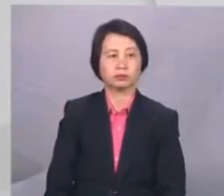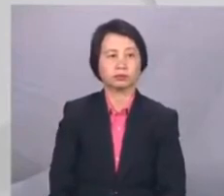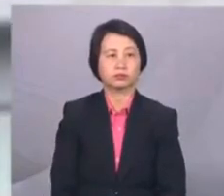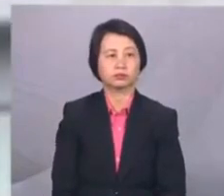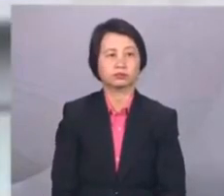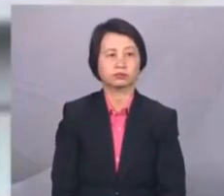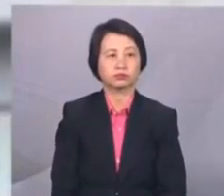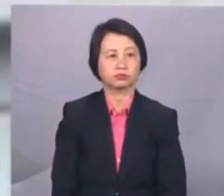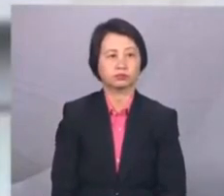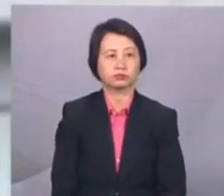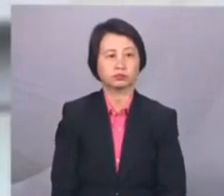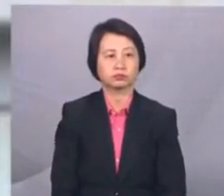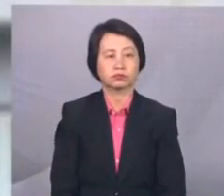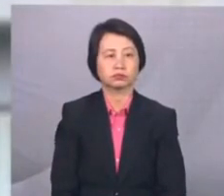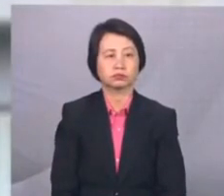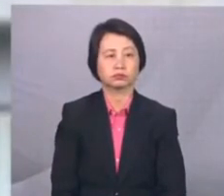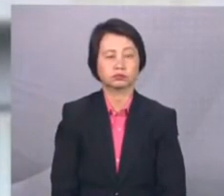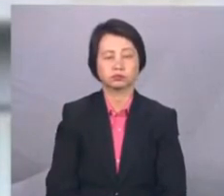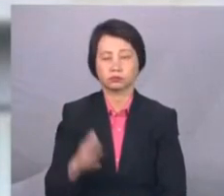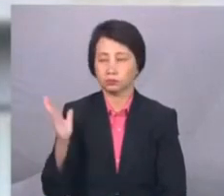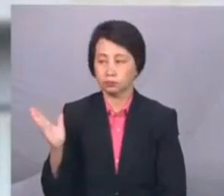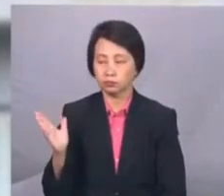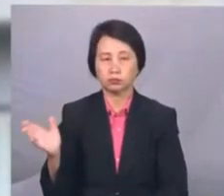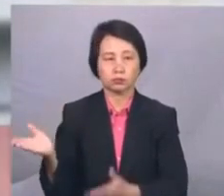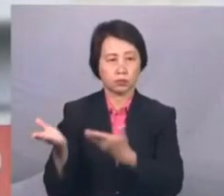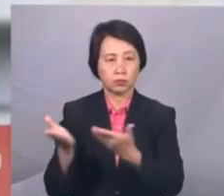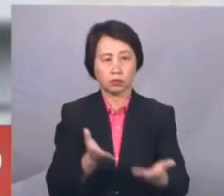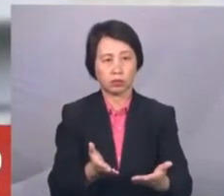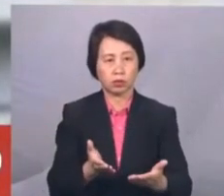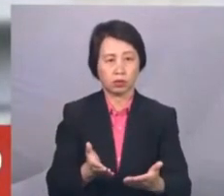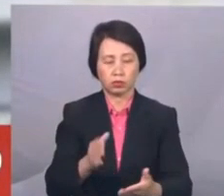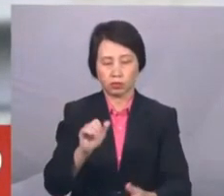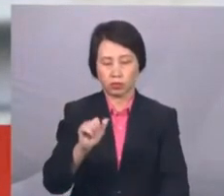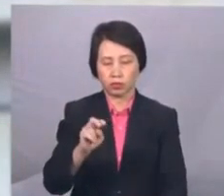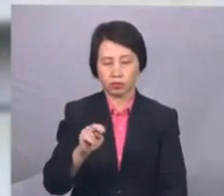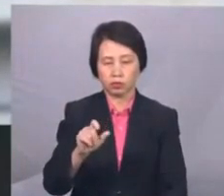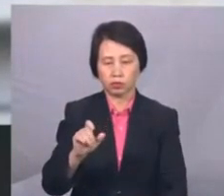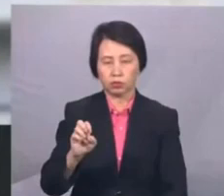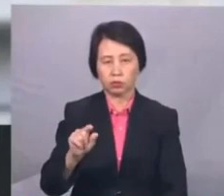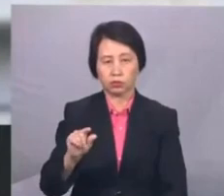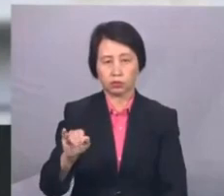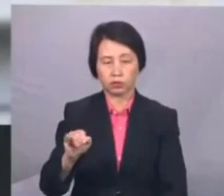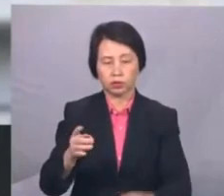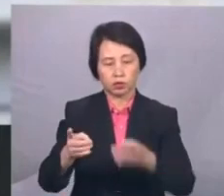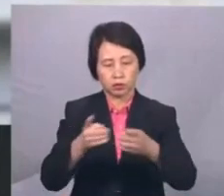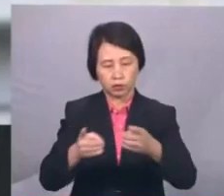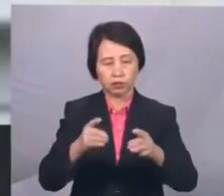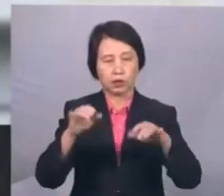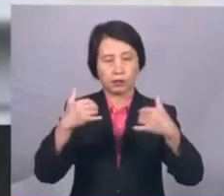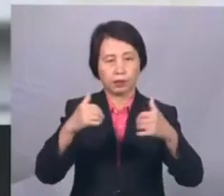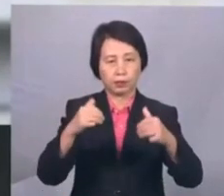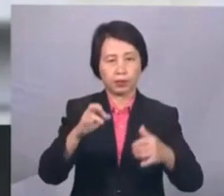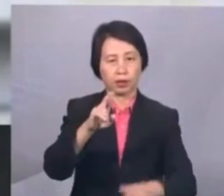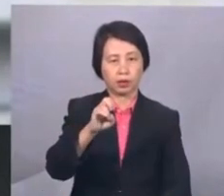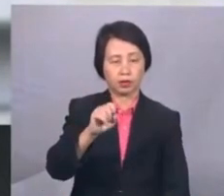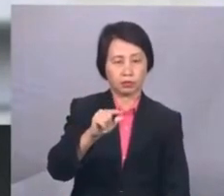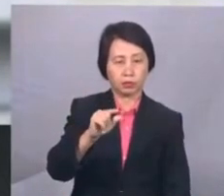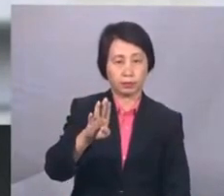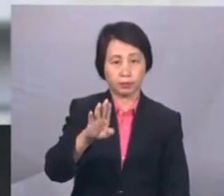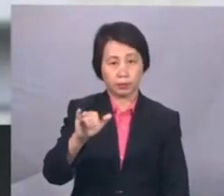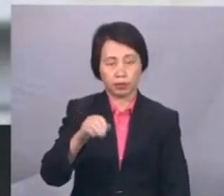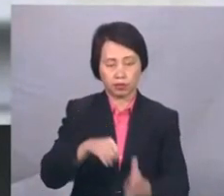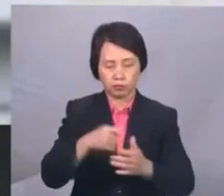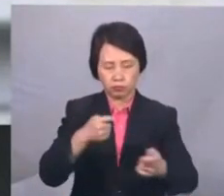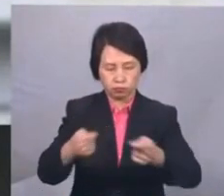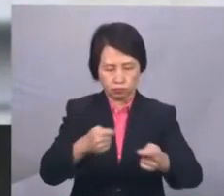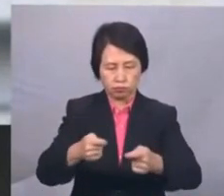hai Hai beliau turun membawakan analogi disiplin dalam permainan Rabi dalam pematuhan terhadap